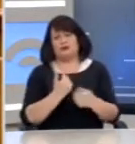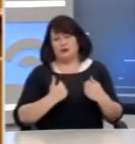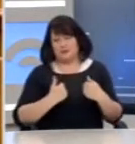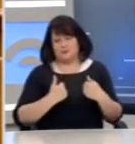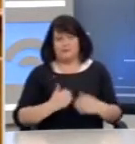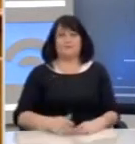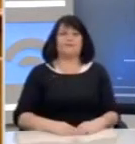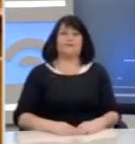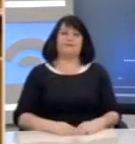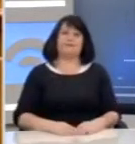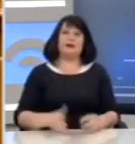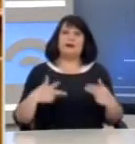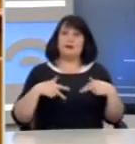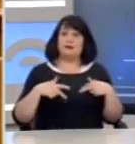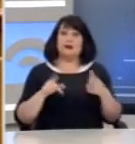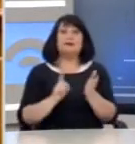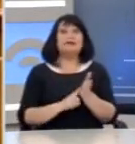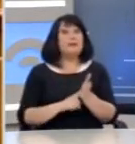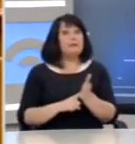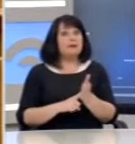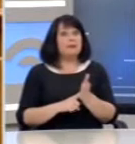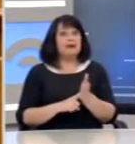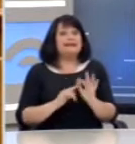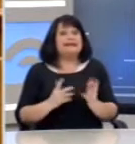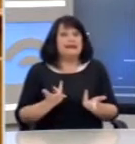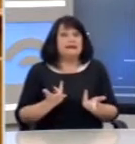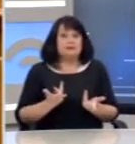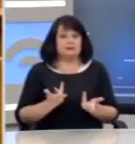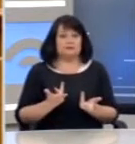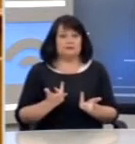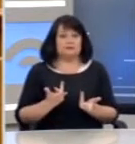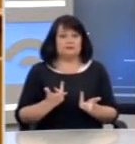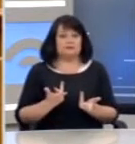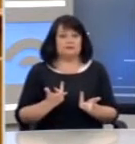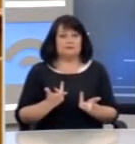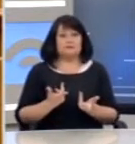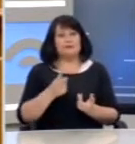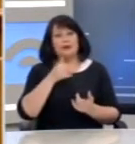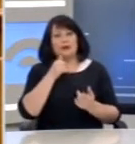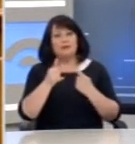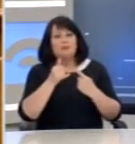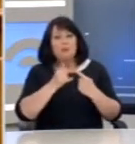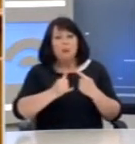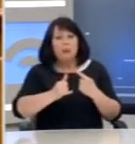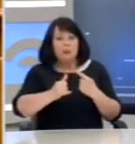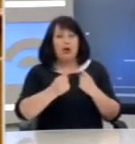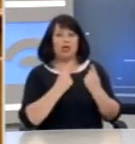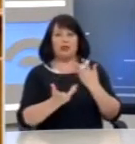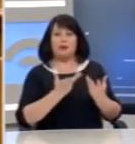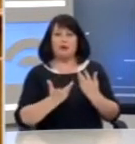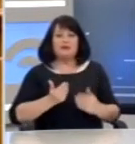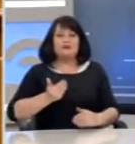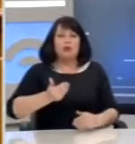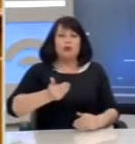κυβέρνηση λοιπόν όφιλε να αποφύγει την παρατεταμένη διαπραγμάτευση, γιατί γνωρίζουμε καλά ότι η